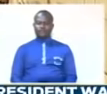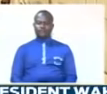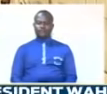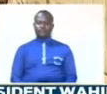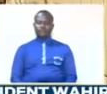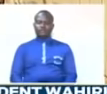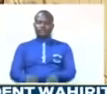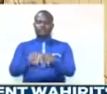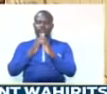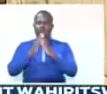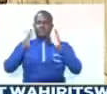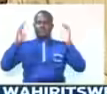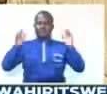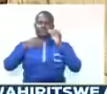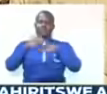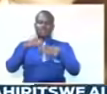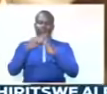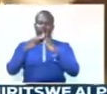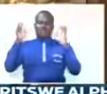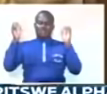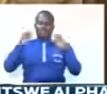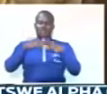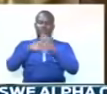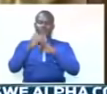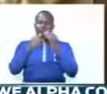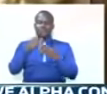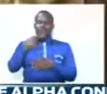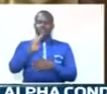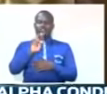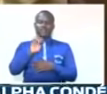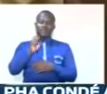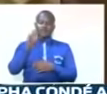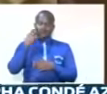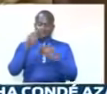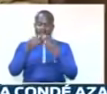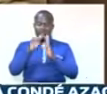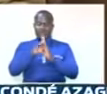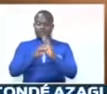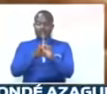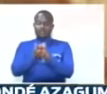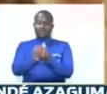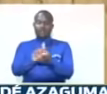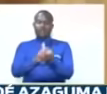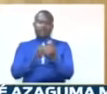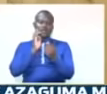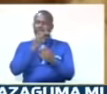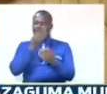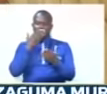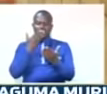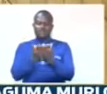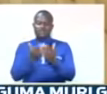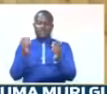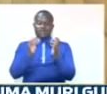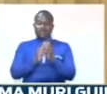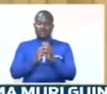Mu nyubako nini z'ubucuruzi mu mujyi wa Kigali mu masoko na za gare usanga hari gahunda zo gukaraba intoki n'amazi meza n'isabune